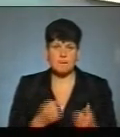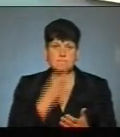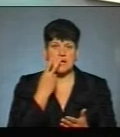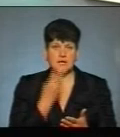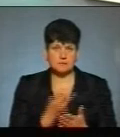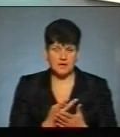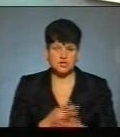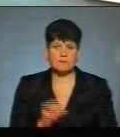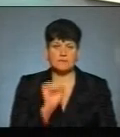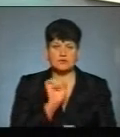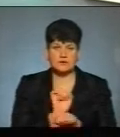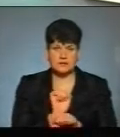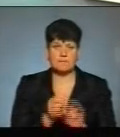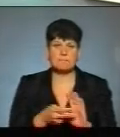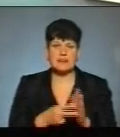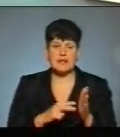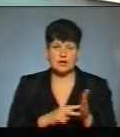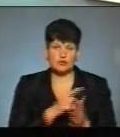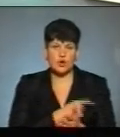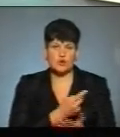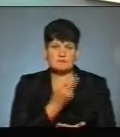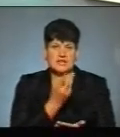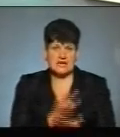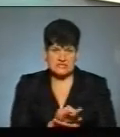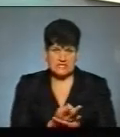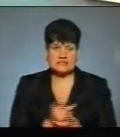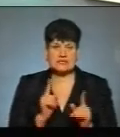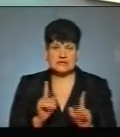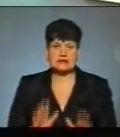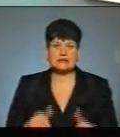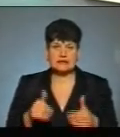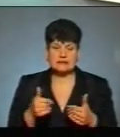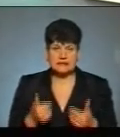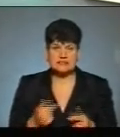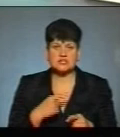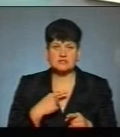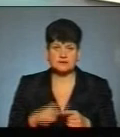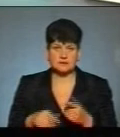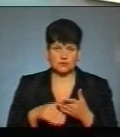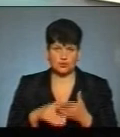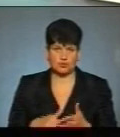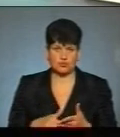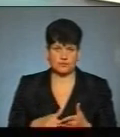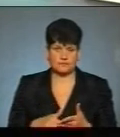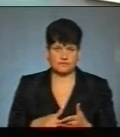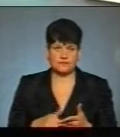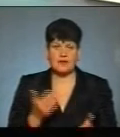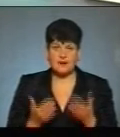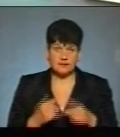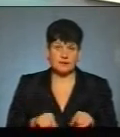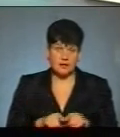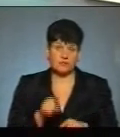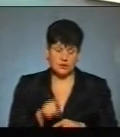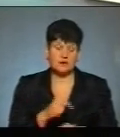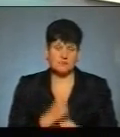передбачено призупинення планової госпіталізації, так, тільки надається ургентна медична допомога. Але так, вони